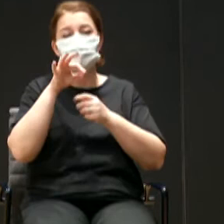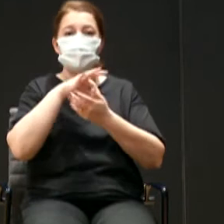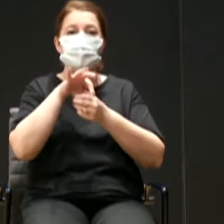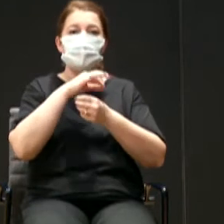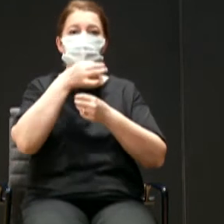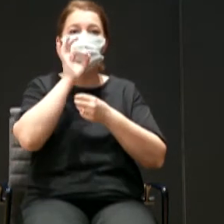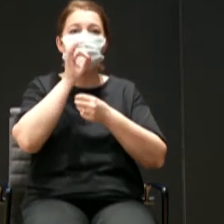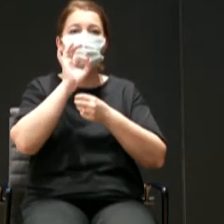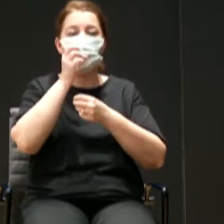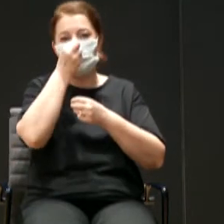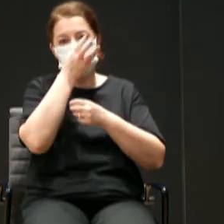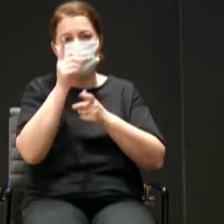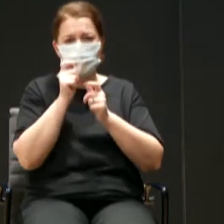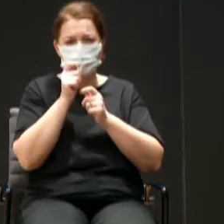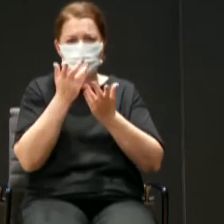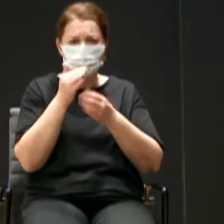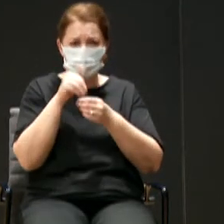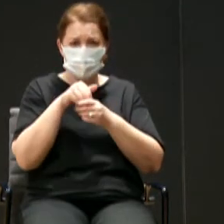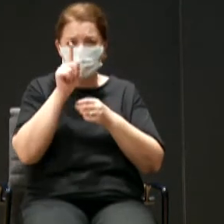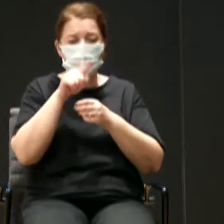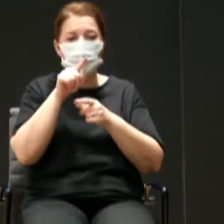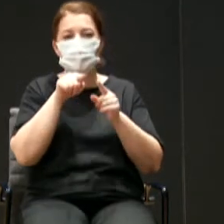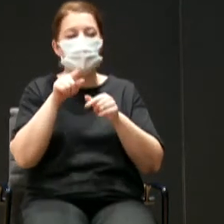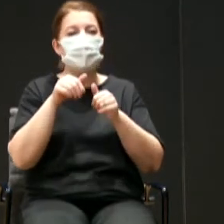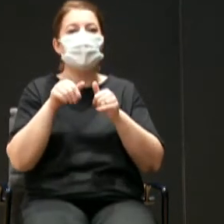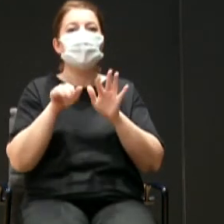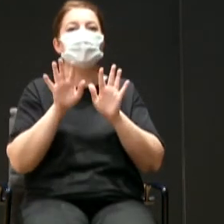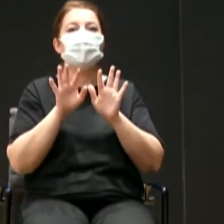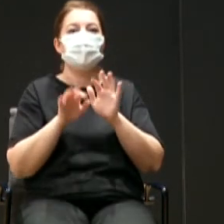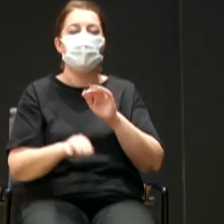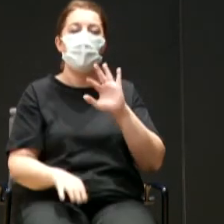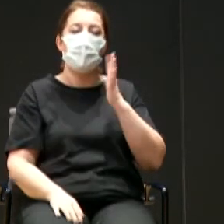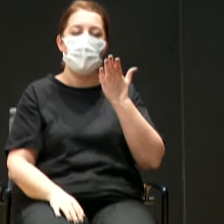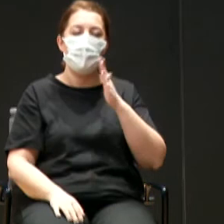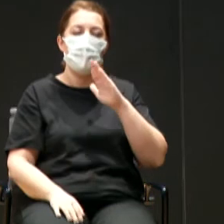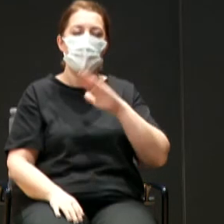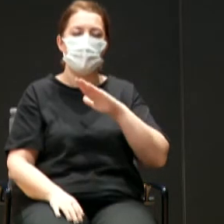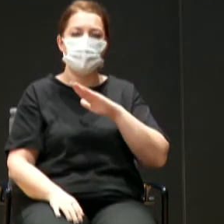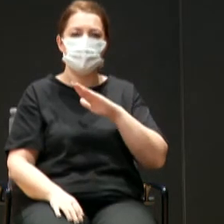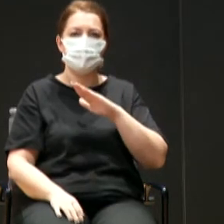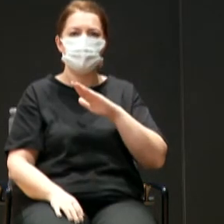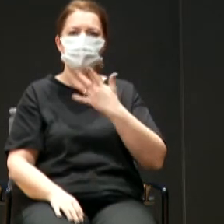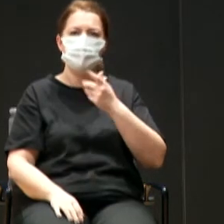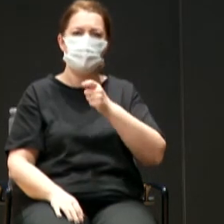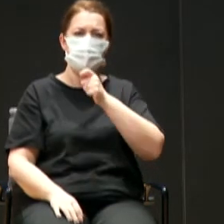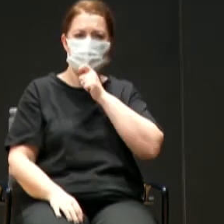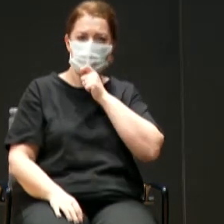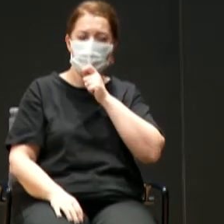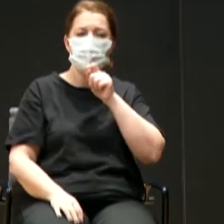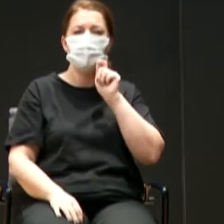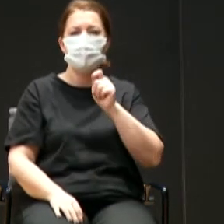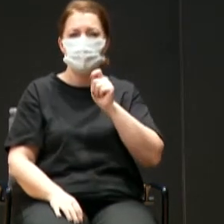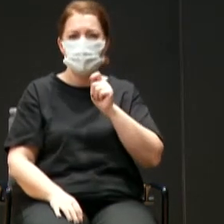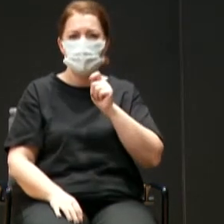yaparsınız. Bunlara mı girelim? Meclisin gündemi bunlar değil. Bunlar değil. Ama arkadaşlarımız mikrofonu eline alan